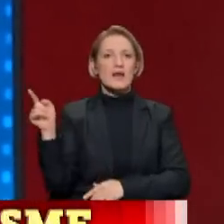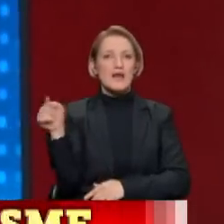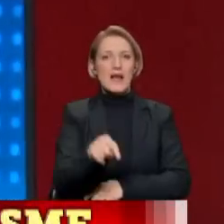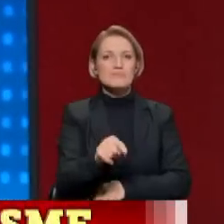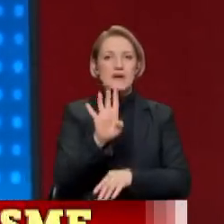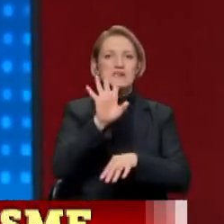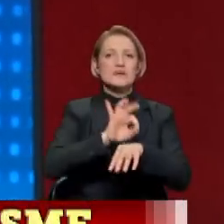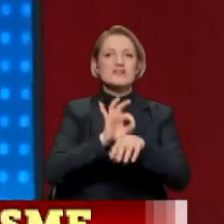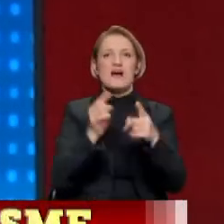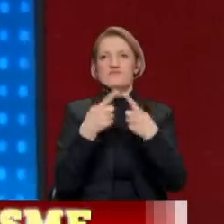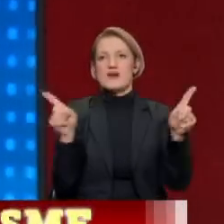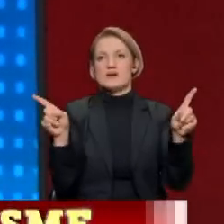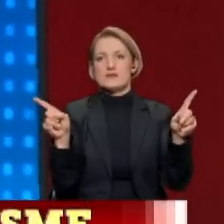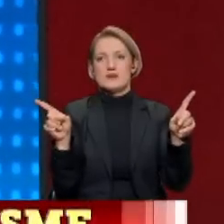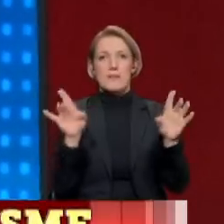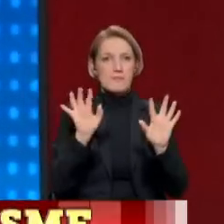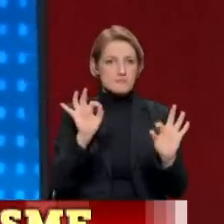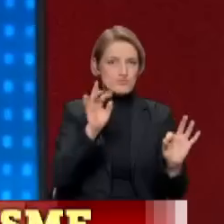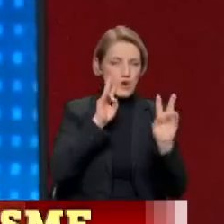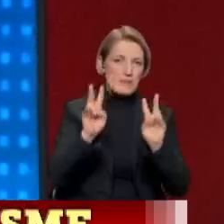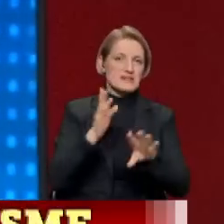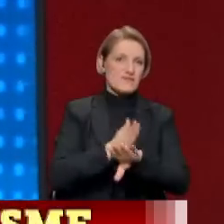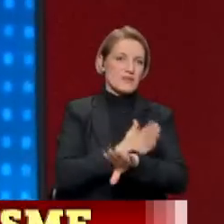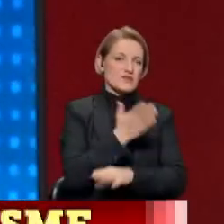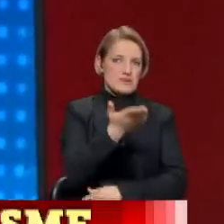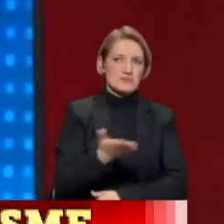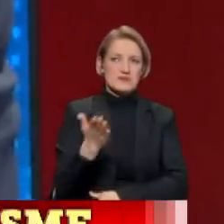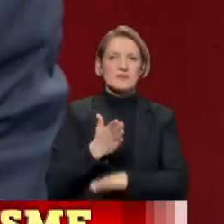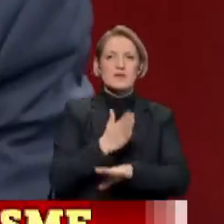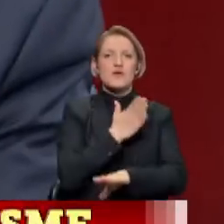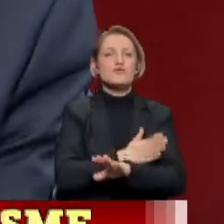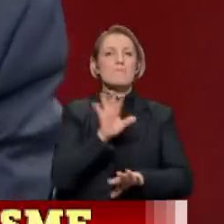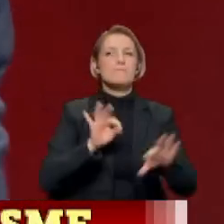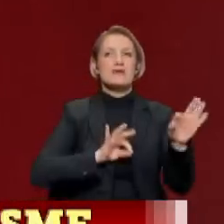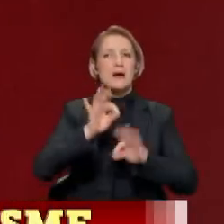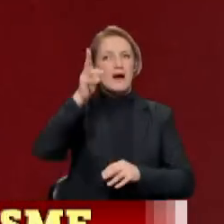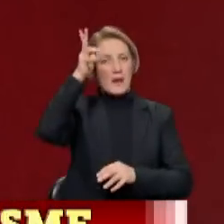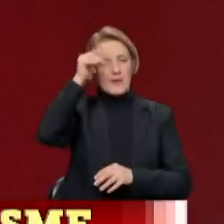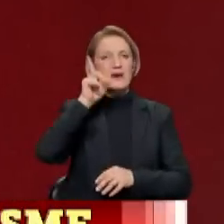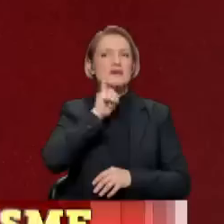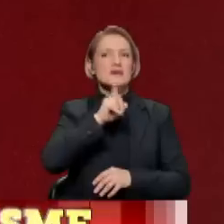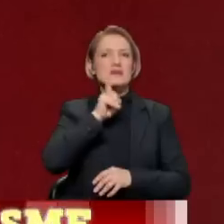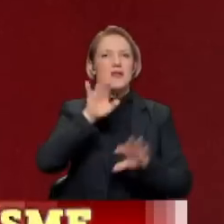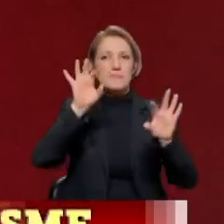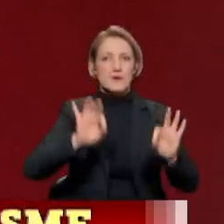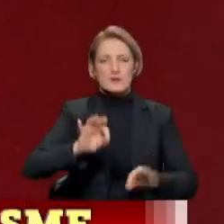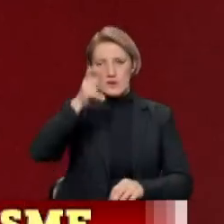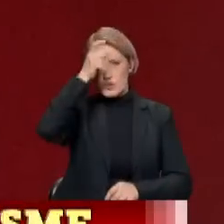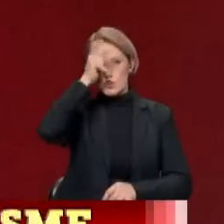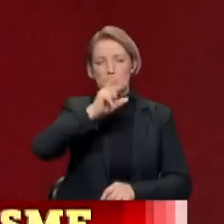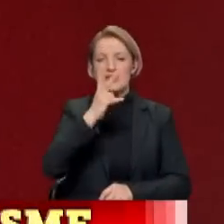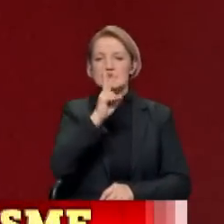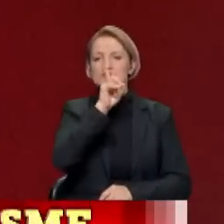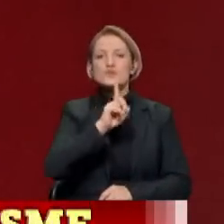arasında 45 dakika fark eder. Böyle bakabilsin vatandaşlarımız. Daha önceden planlanmış, Amerika İngiltere ile başlamış, Türkiye'yi ikinci